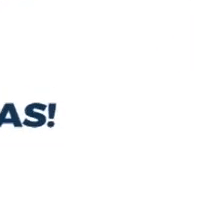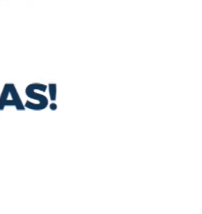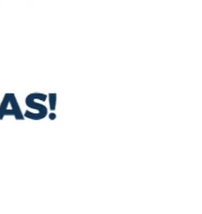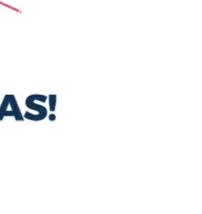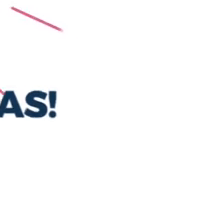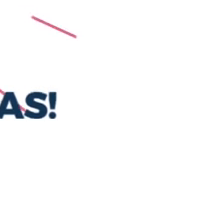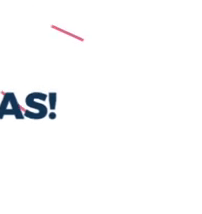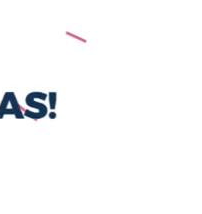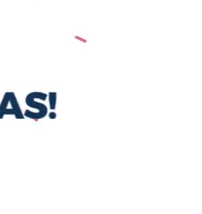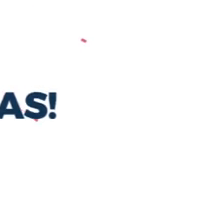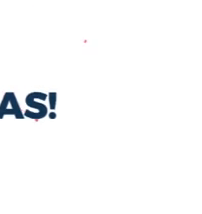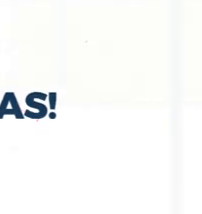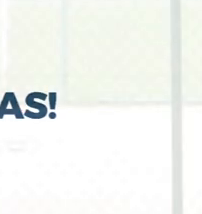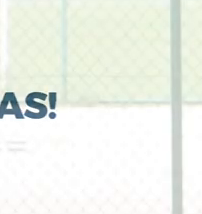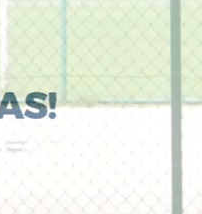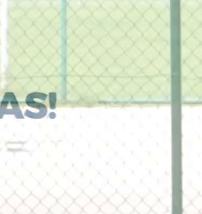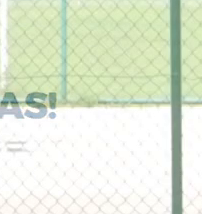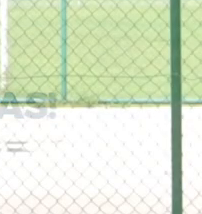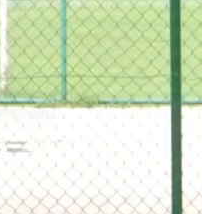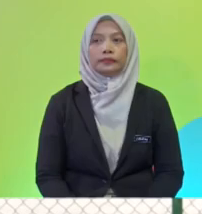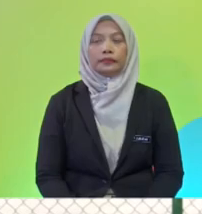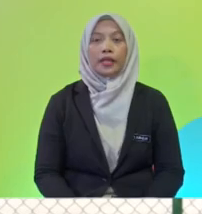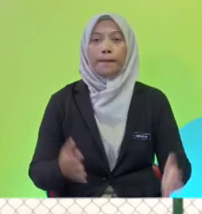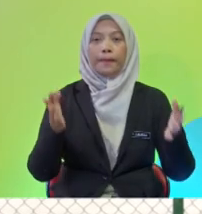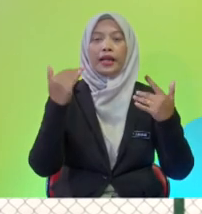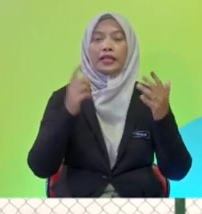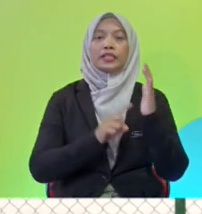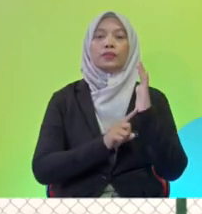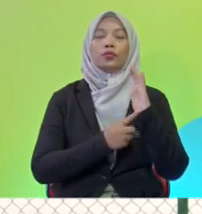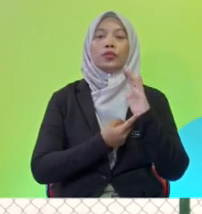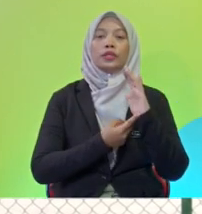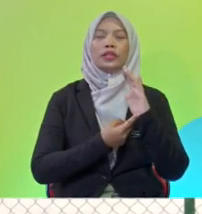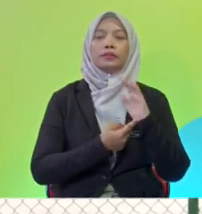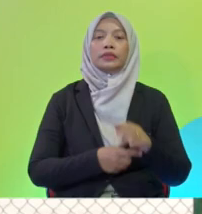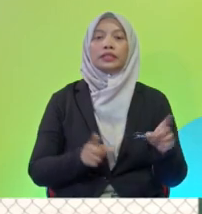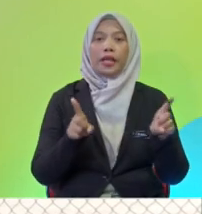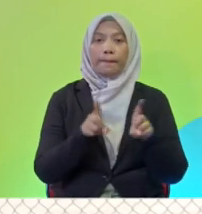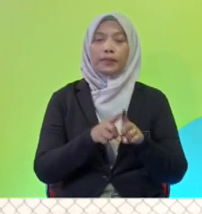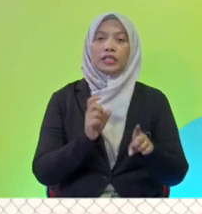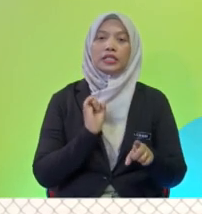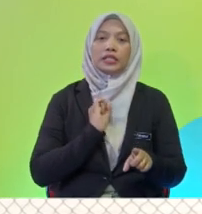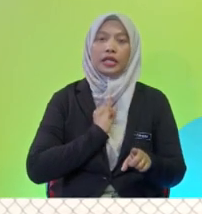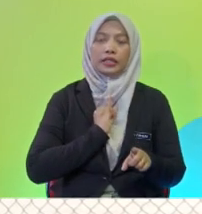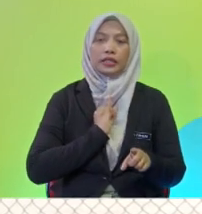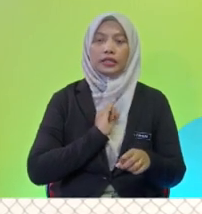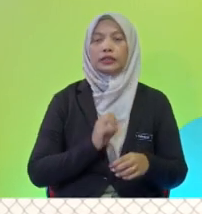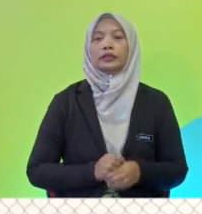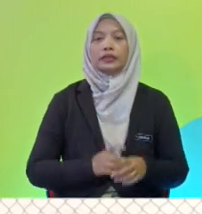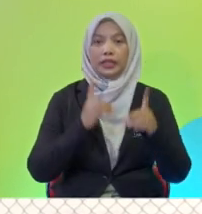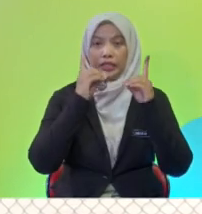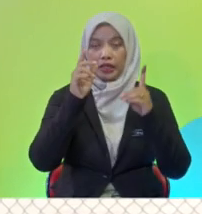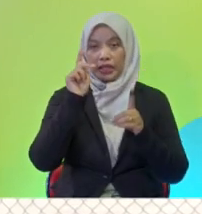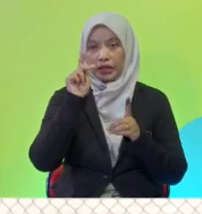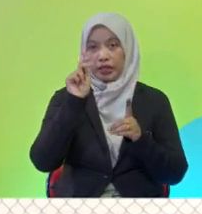Didik TV KPM. Baiklah, kembali bersama saya Aiman Sufian Azman di Didik TV KPM pada hari ini dalam